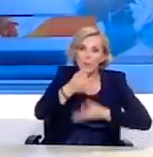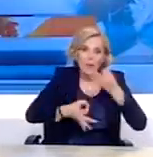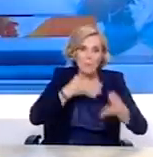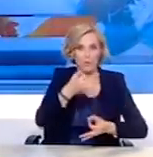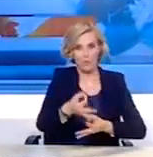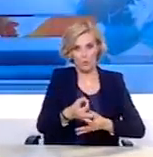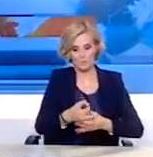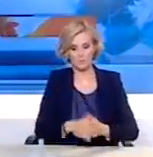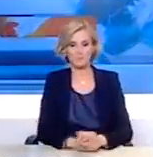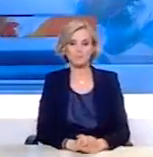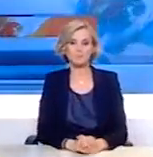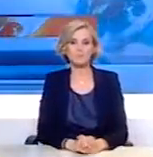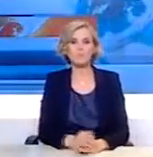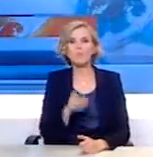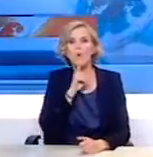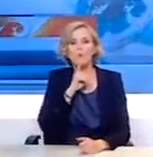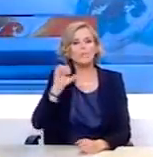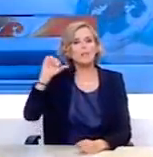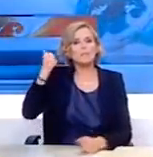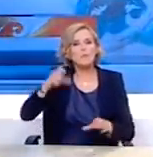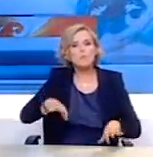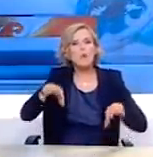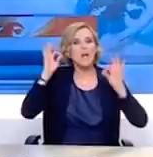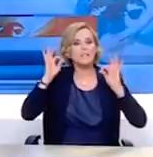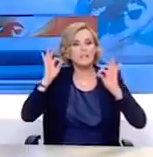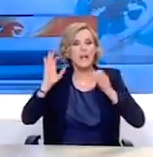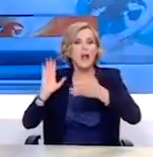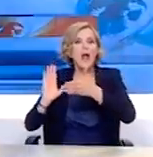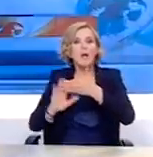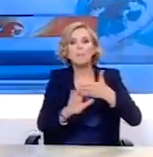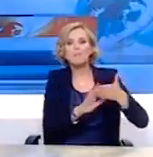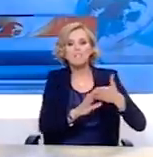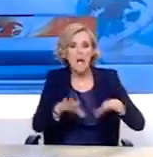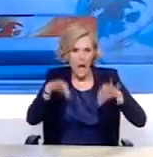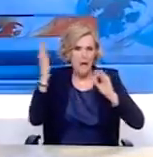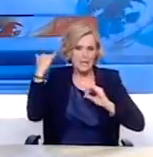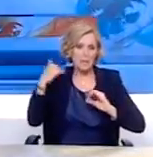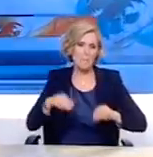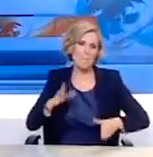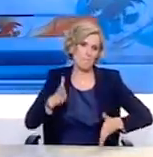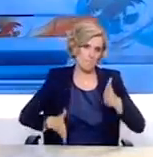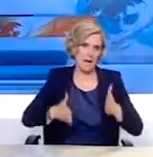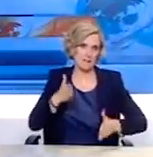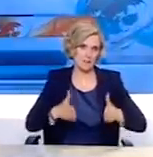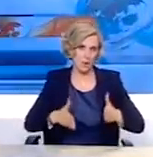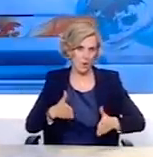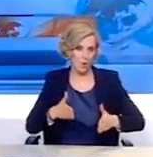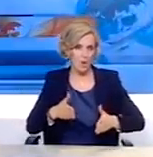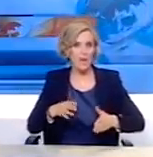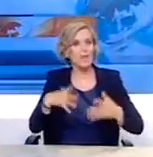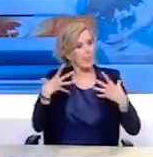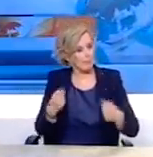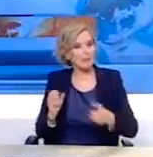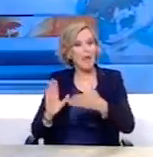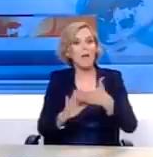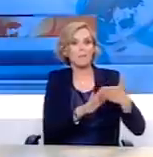αφορούσαν και την πρώτη περίοδο που είχαν επαφές στην κοινότητα και όταν δεν ήταν ακόμα σε πολύ επαγρύπνηση ο κόσμος για την